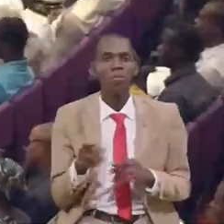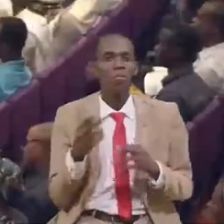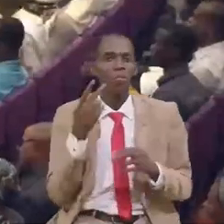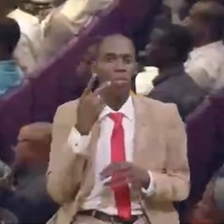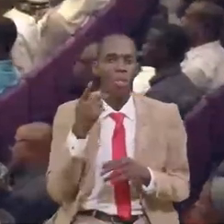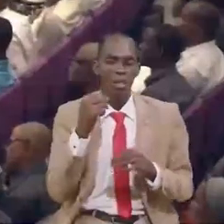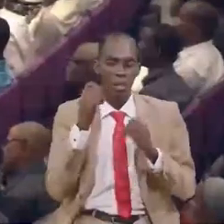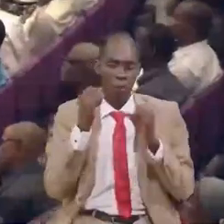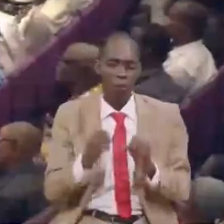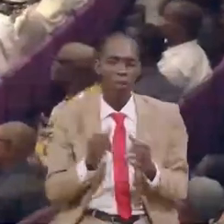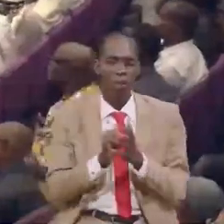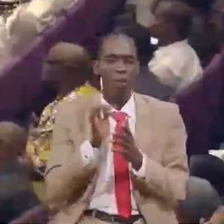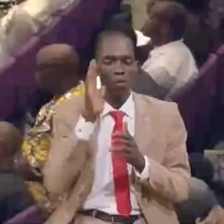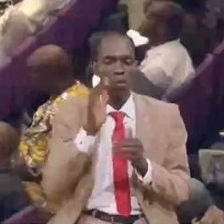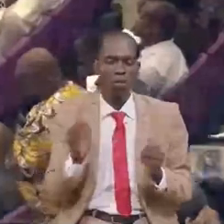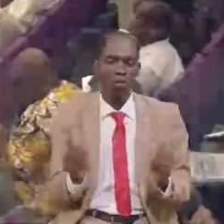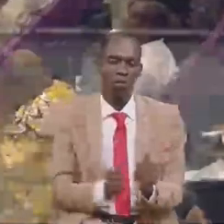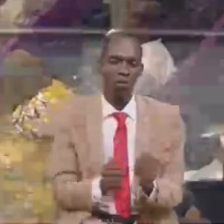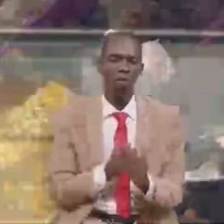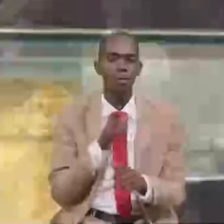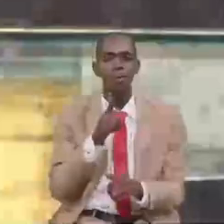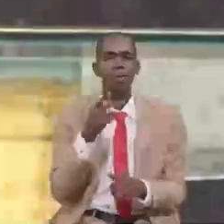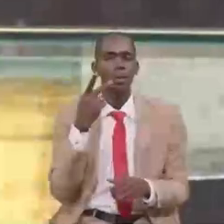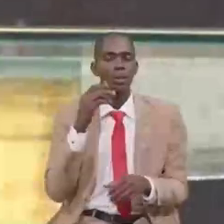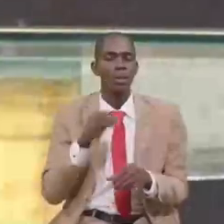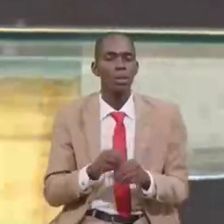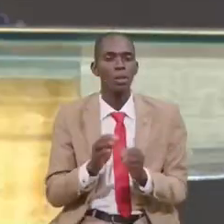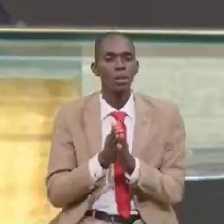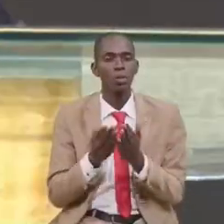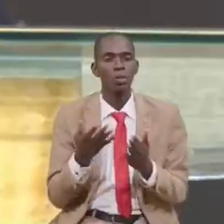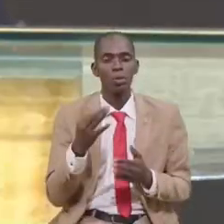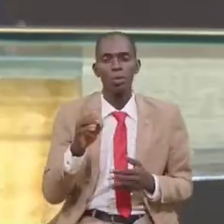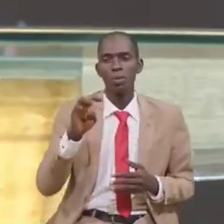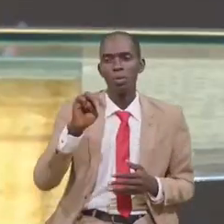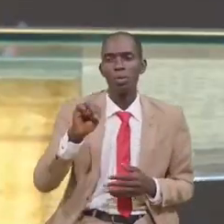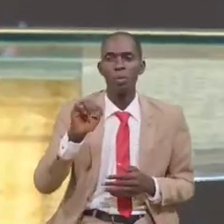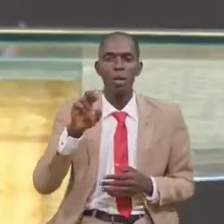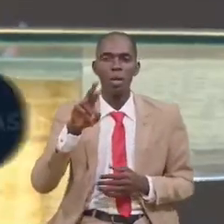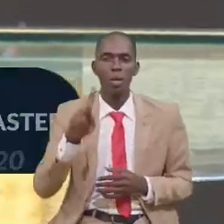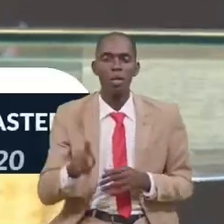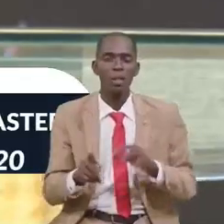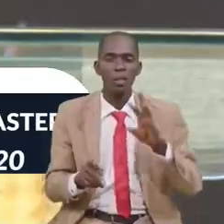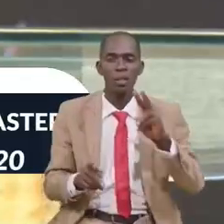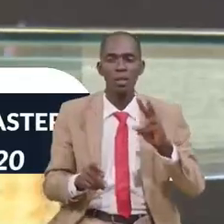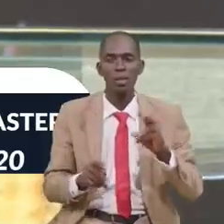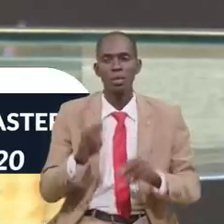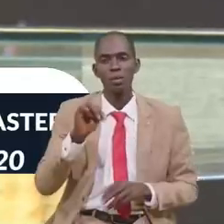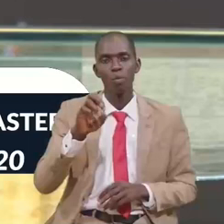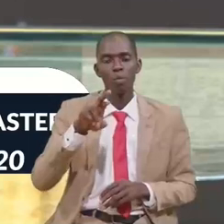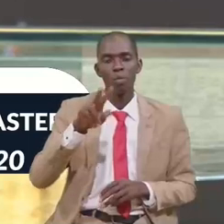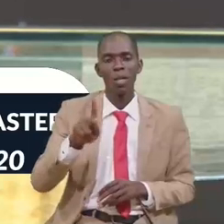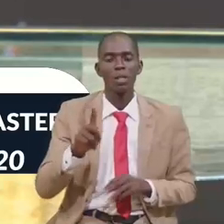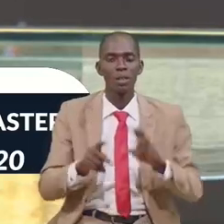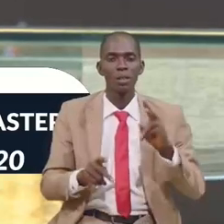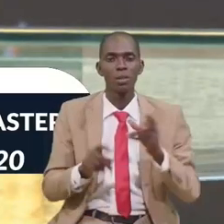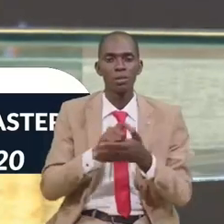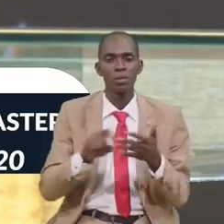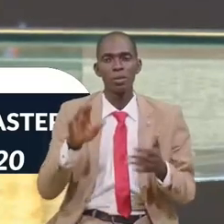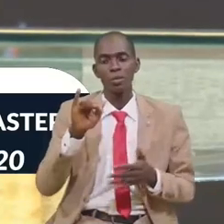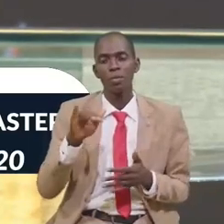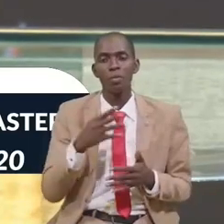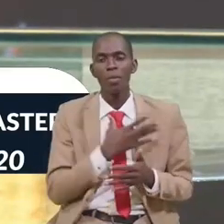qui va vous accompagner. Marc 16. Marc chapitre 16, verset 15.